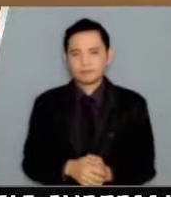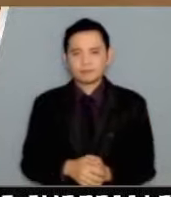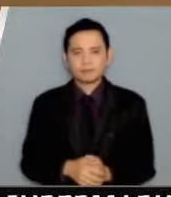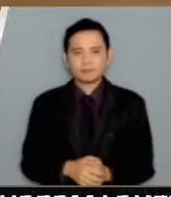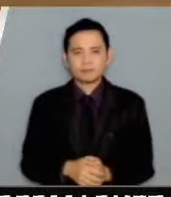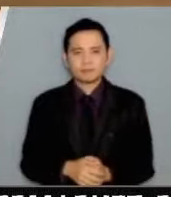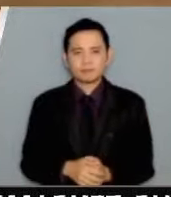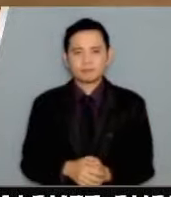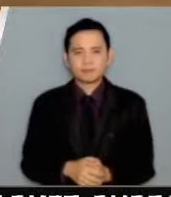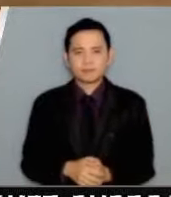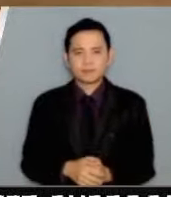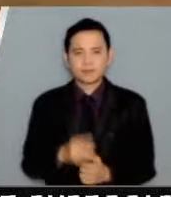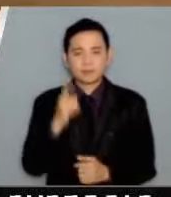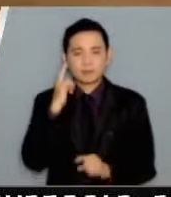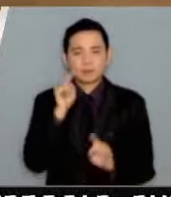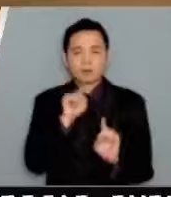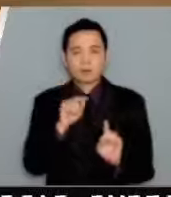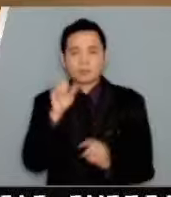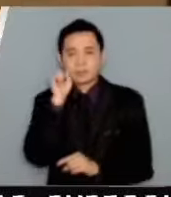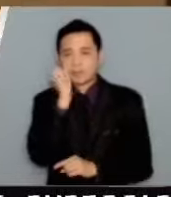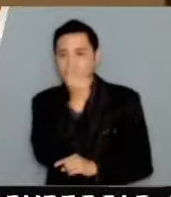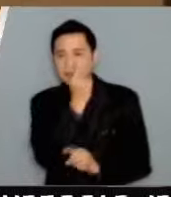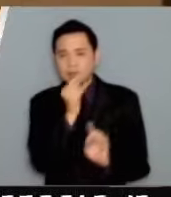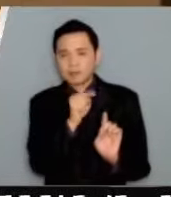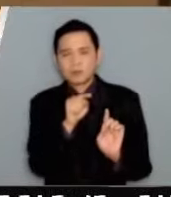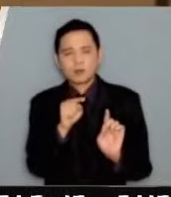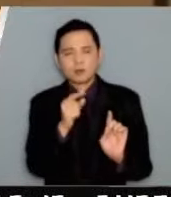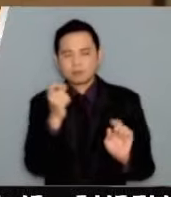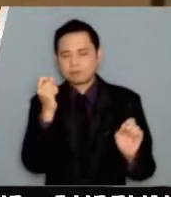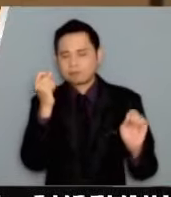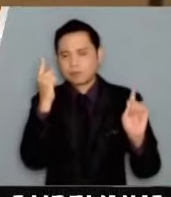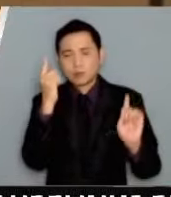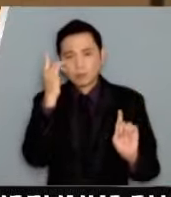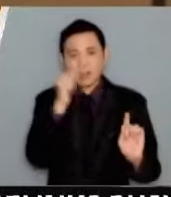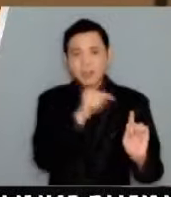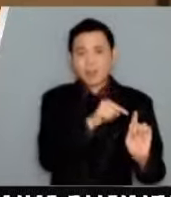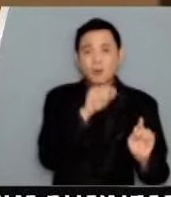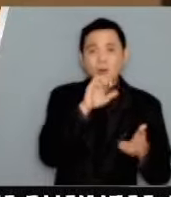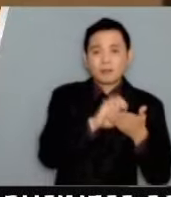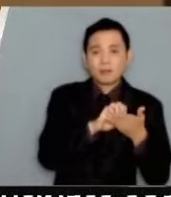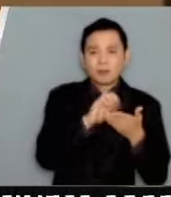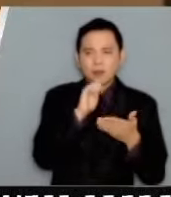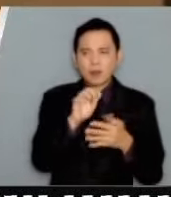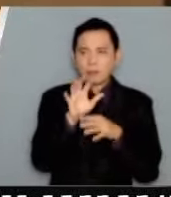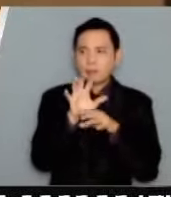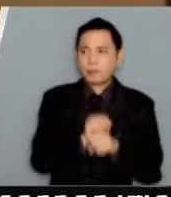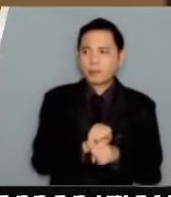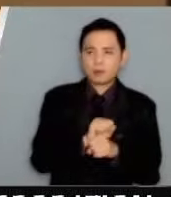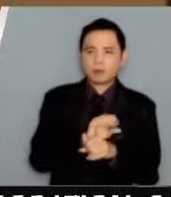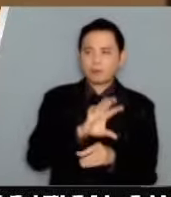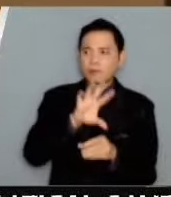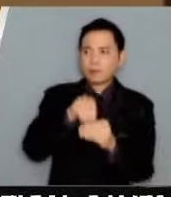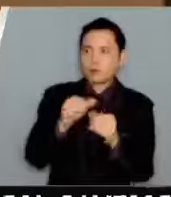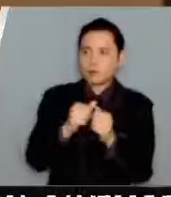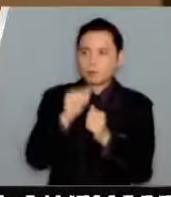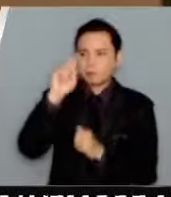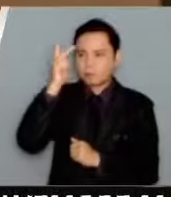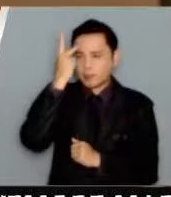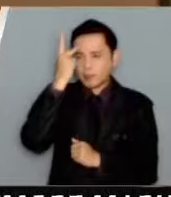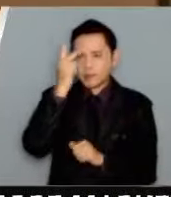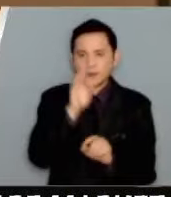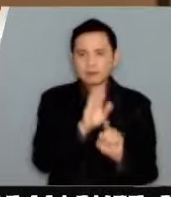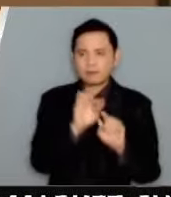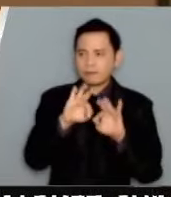Ang First Lady, hindi siya naisa politika yun eh. Hindi siya galing sa political family. Kaya